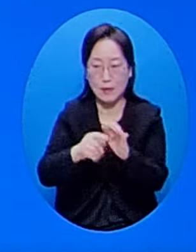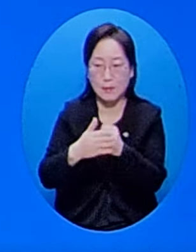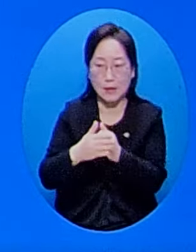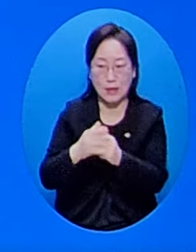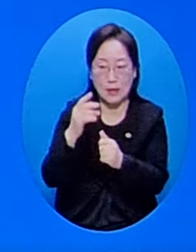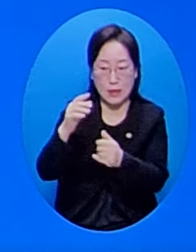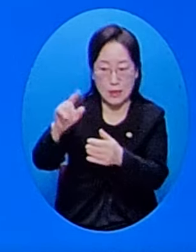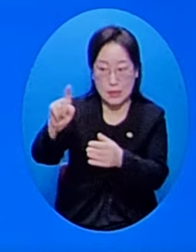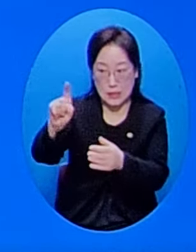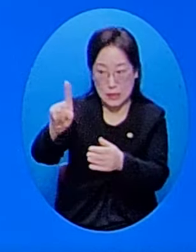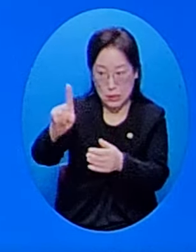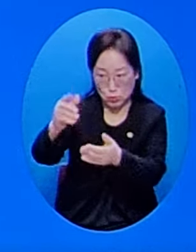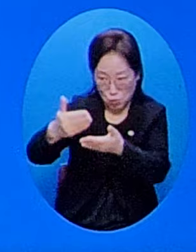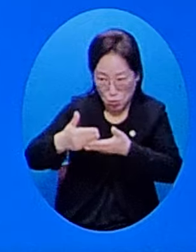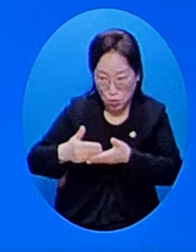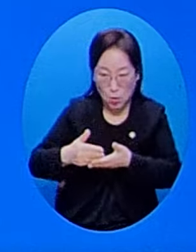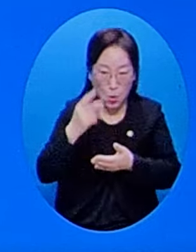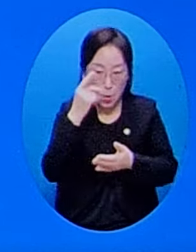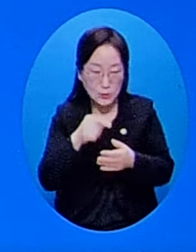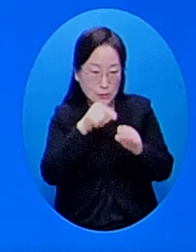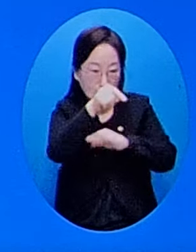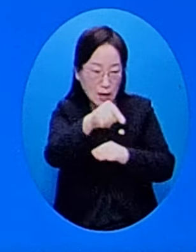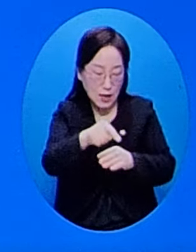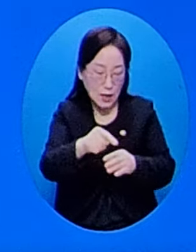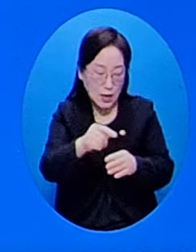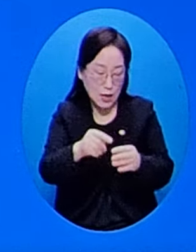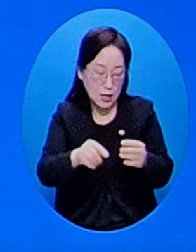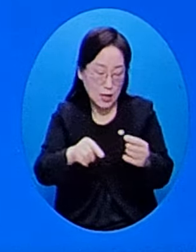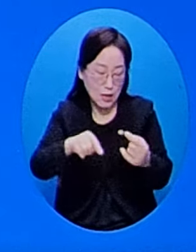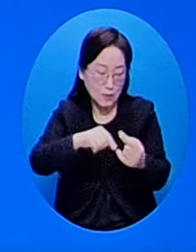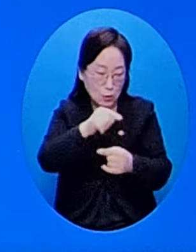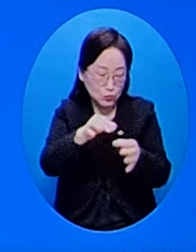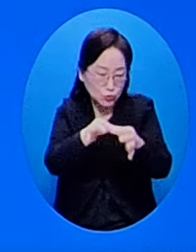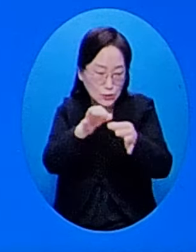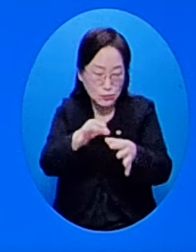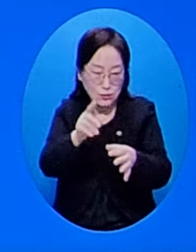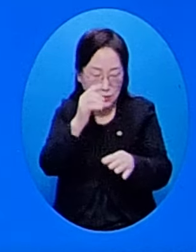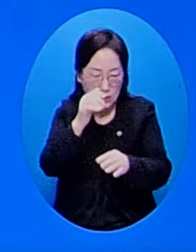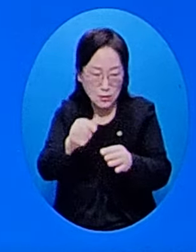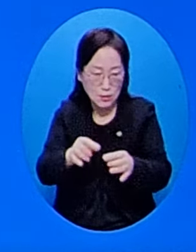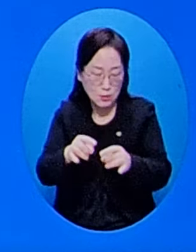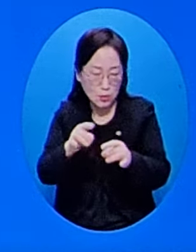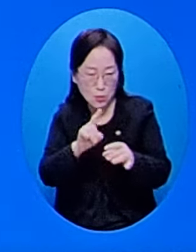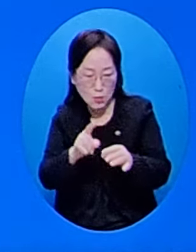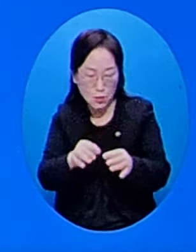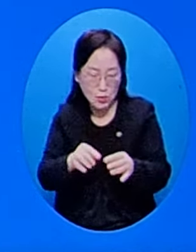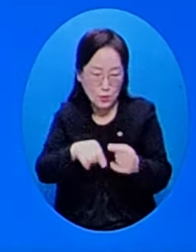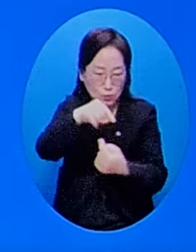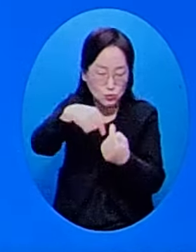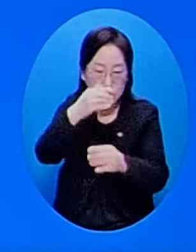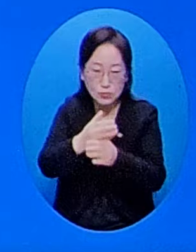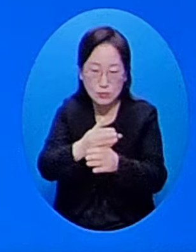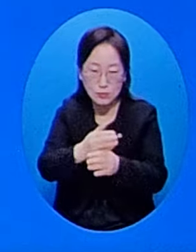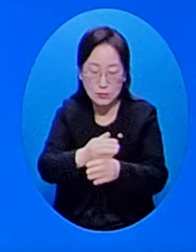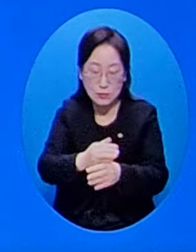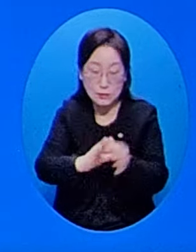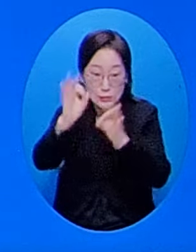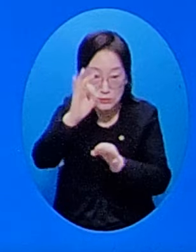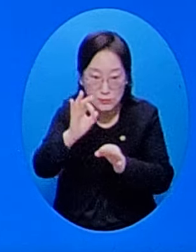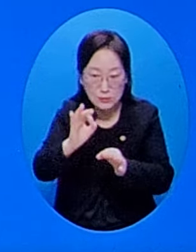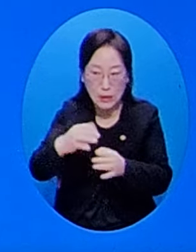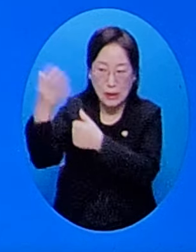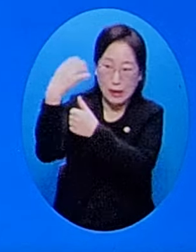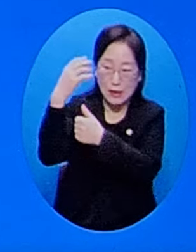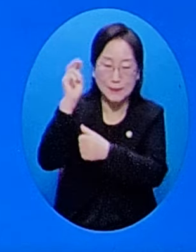혹시 사업을 하다가 실패를 하면 주인으로부터 큰 책망을 받을 것이다. 그래서 아예 땅을 파고 묻어놓고